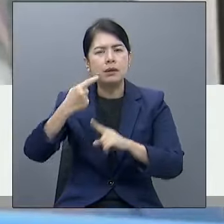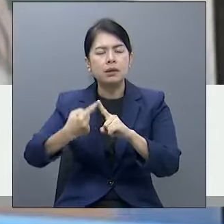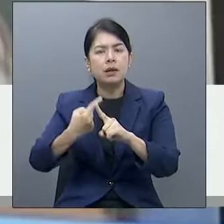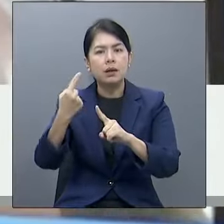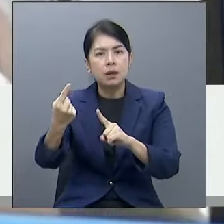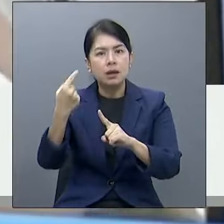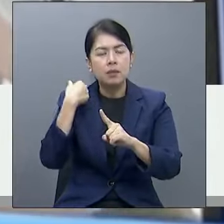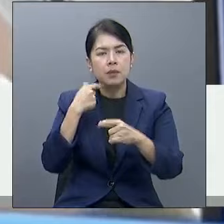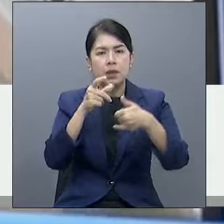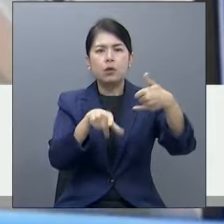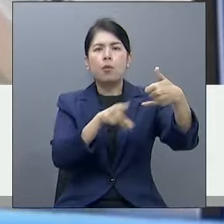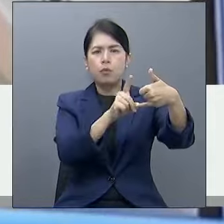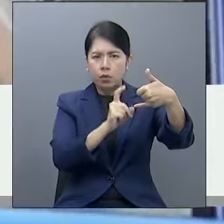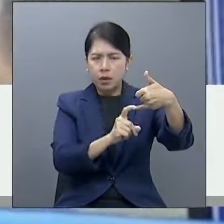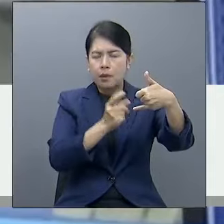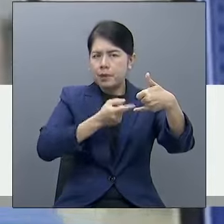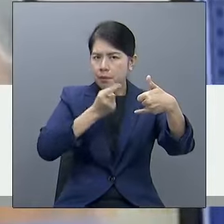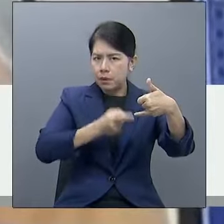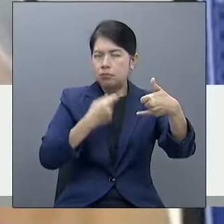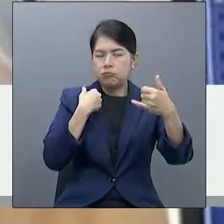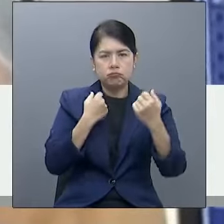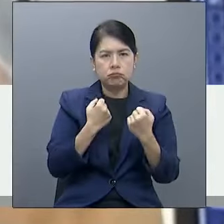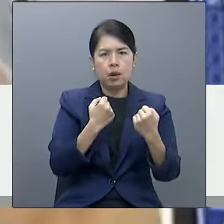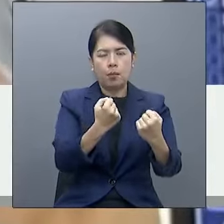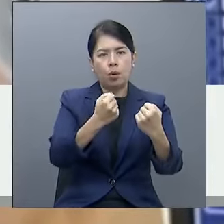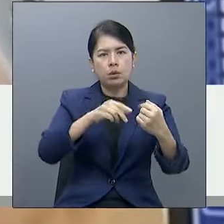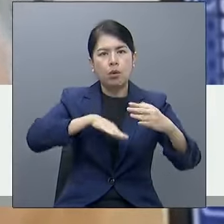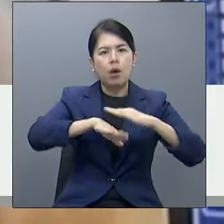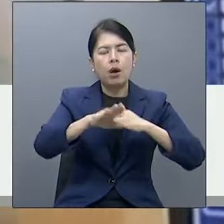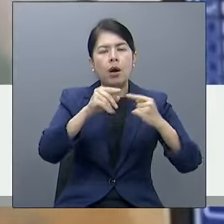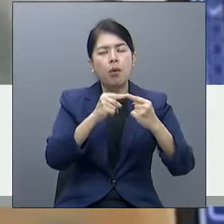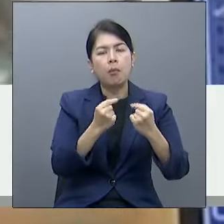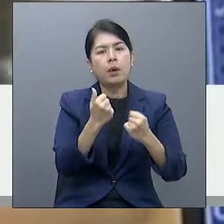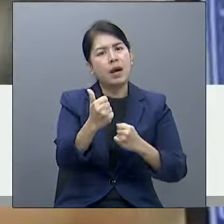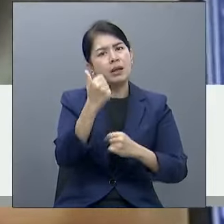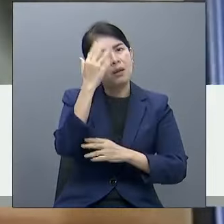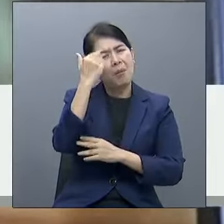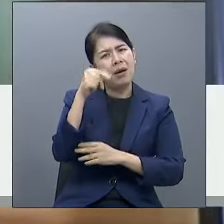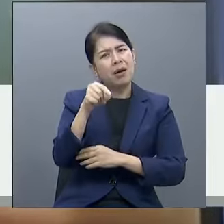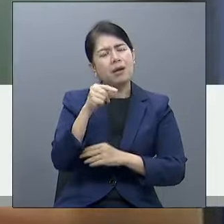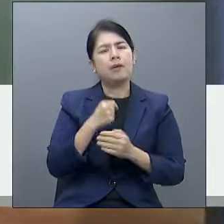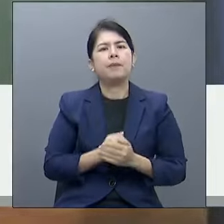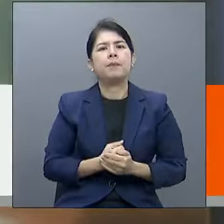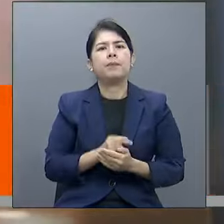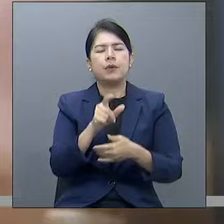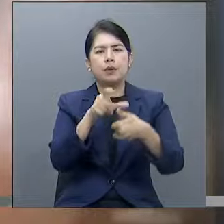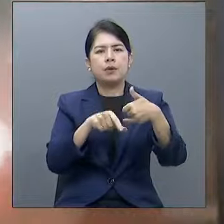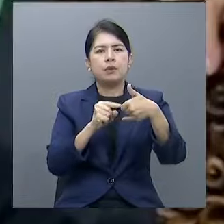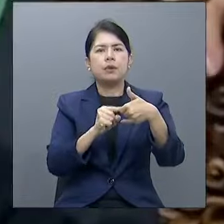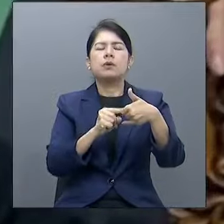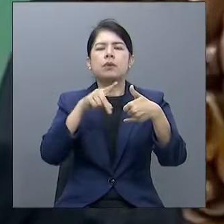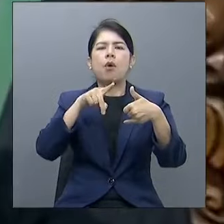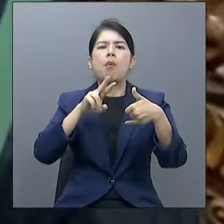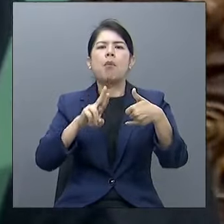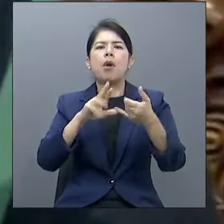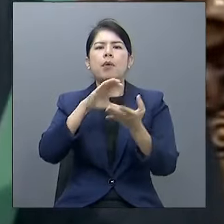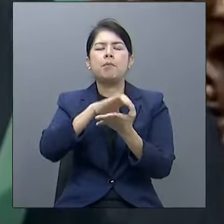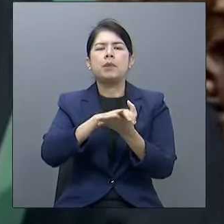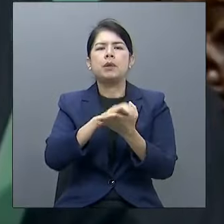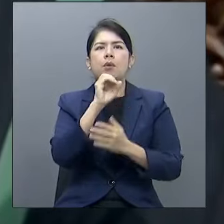ถผ่านเข้าไปได้เลยซึ่งนางวรรณพรเนี่ยก็ตอบสั้นๆว่าถูกขโมยไปครับ